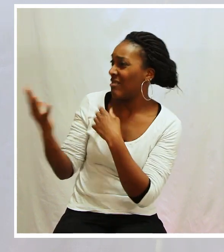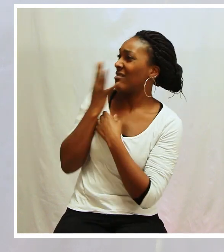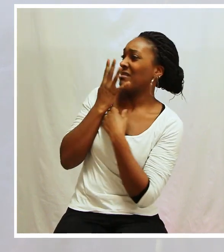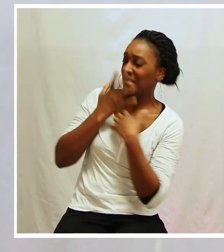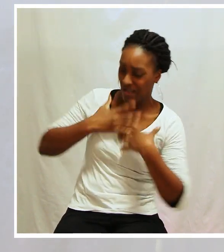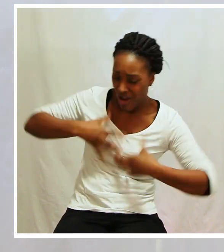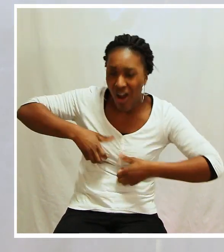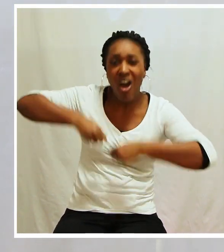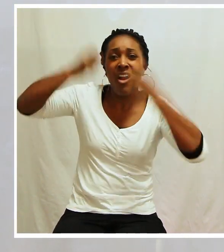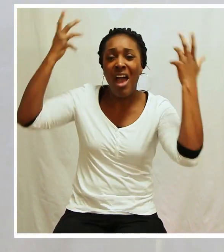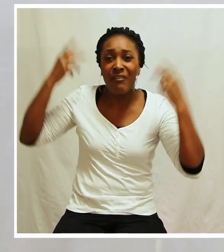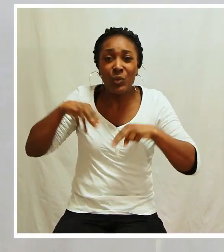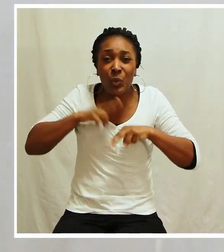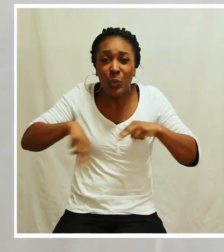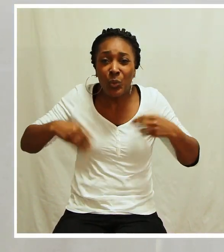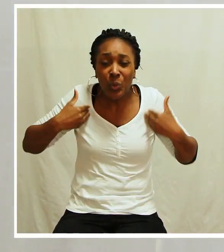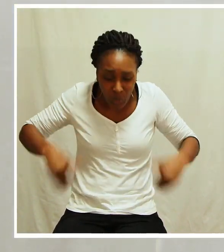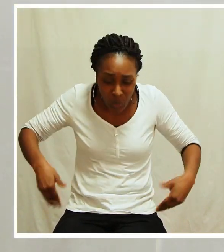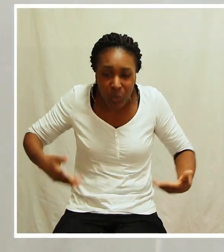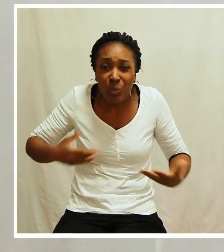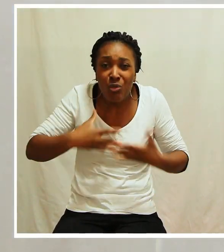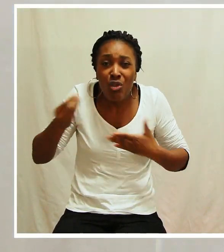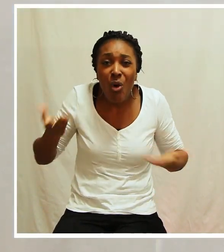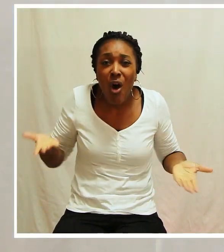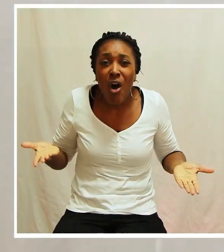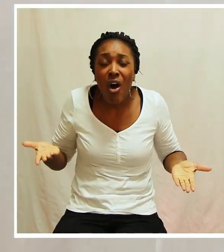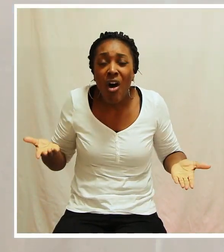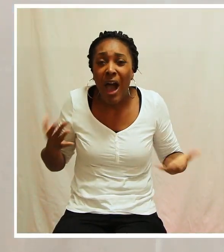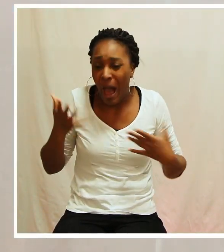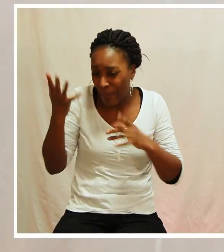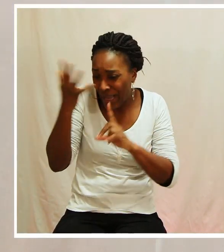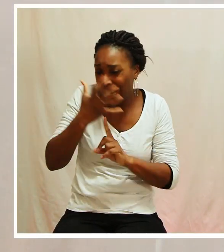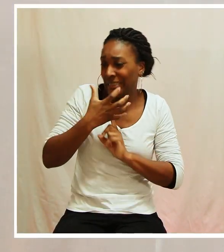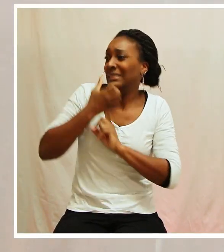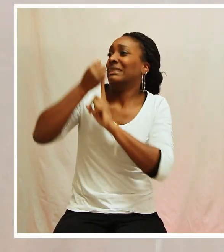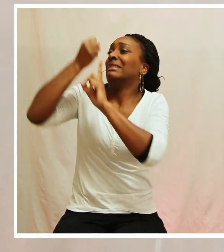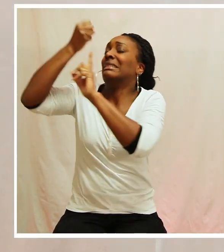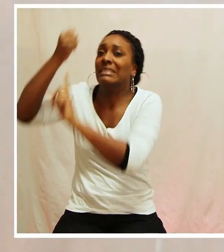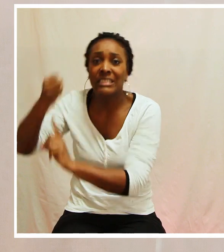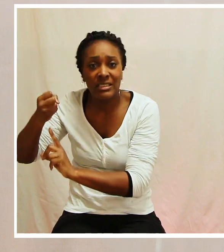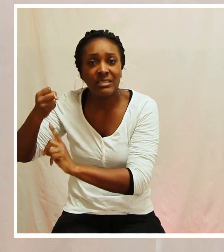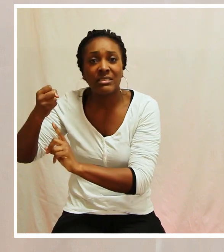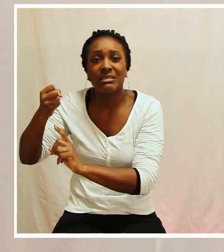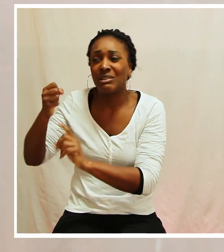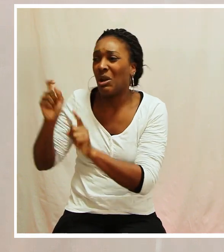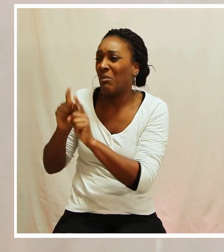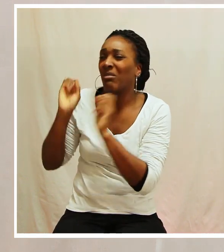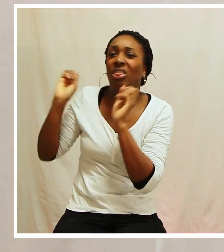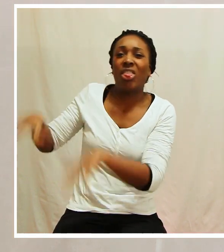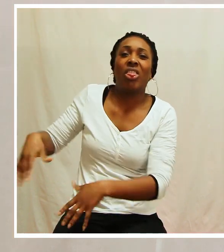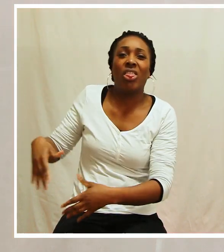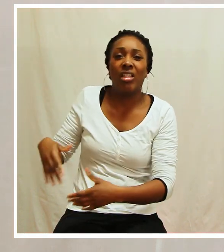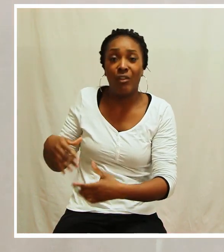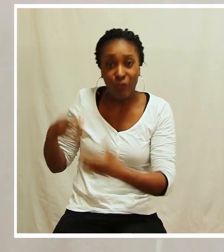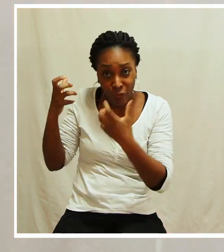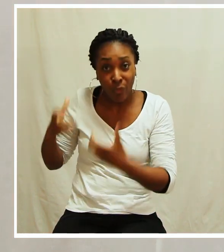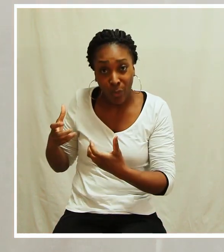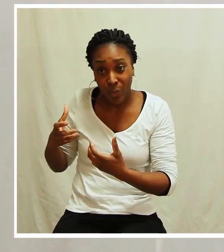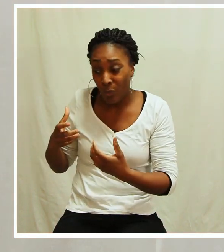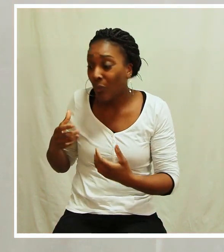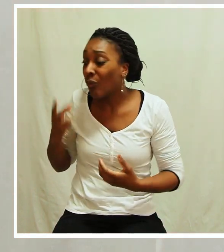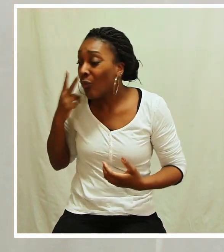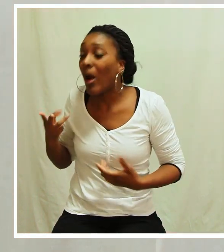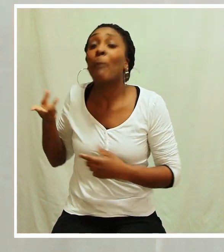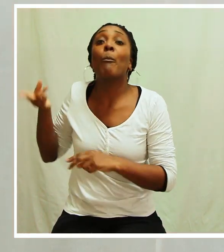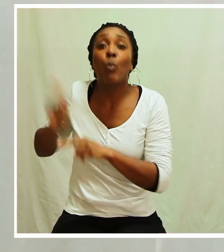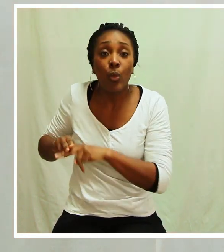sa tunique, il va se retrouver tout nu dehors, et puis ils vont le jeter dans une citerne comme un moins que rien, et ils vont désirer en fait qu'il meure.